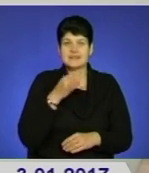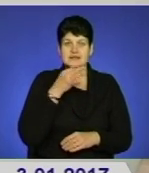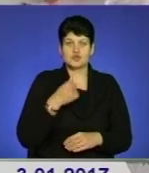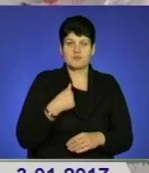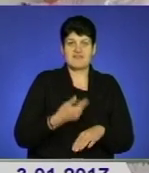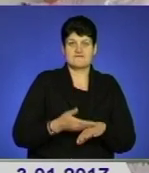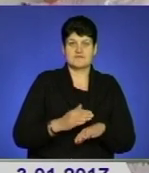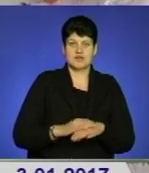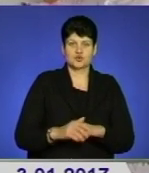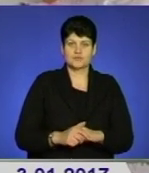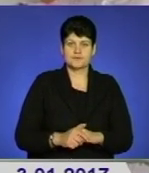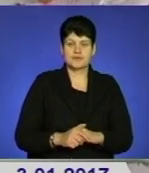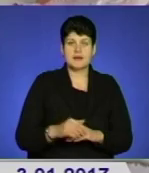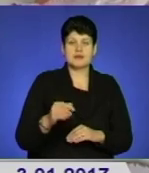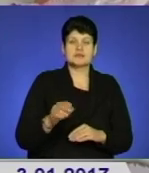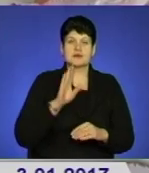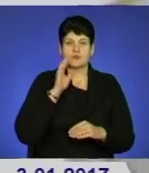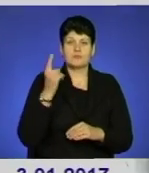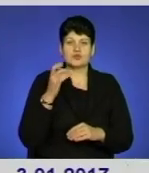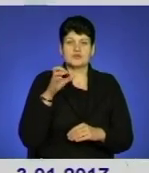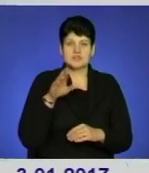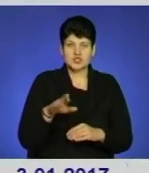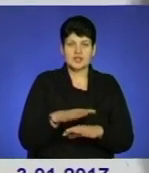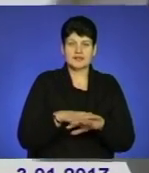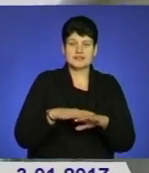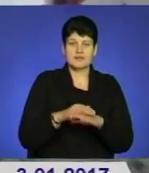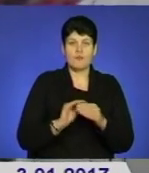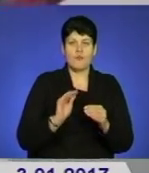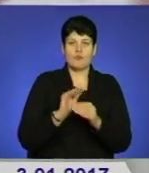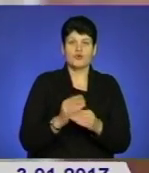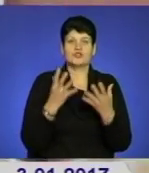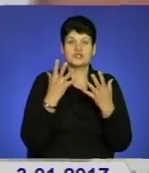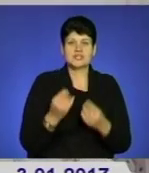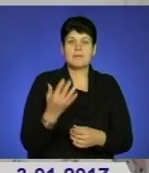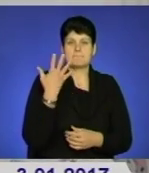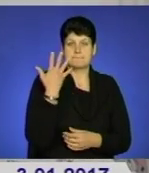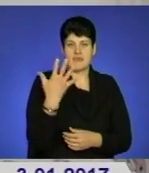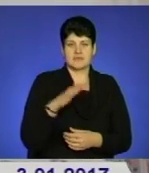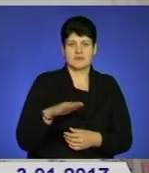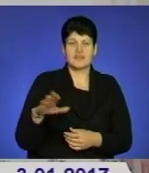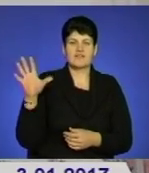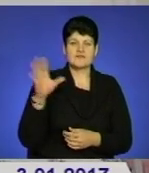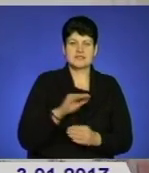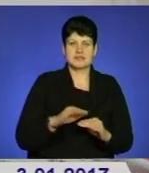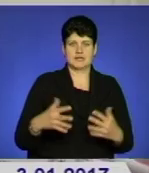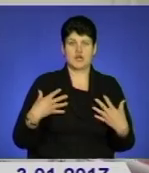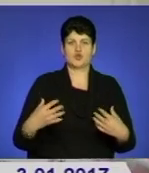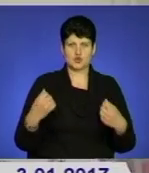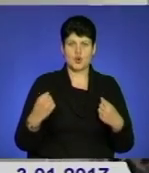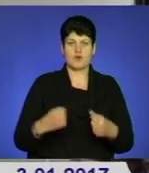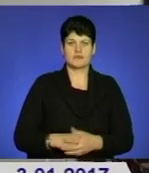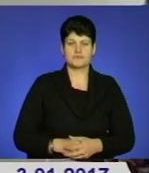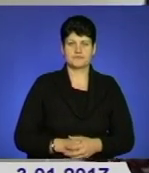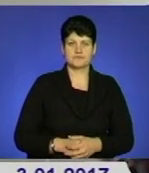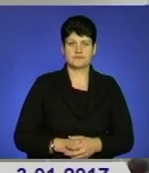з нею. Вже зранку 1 січня населення Тернопільщини поповнили ще 5 малюків. Усі дітки здорові.